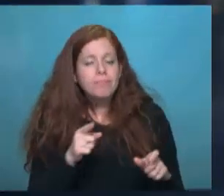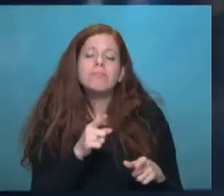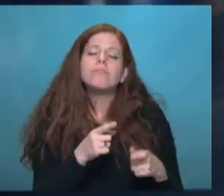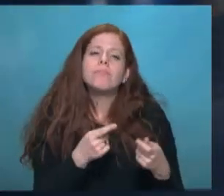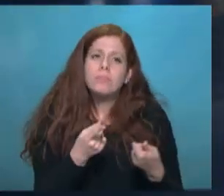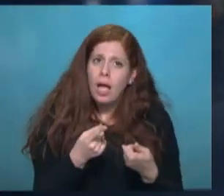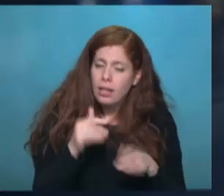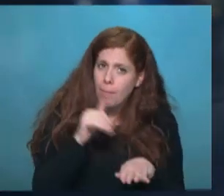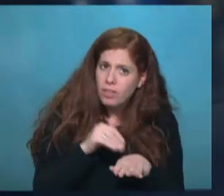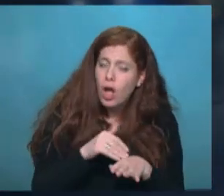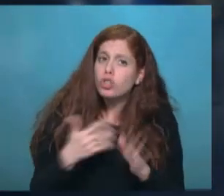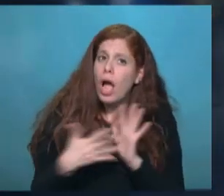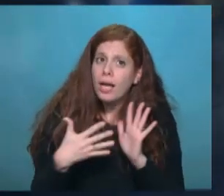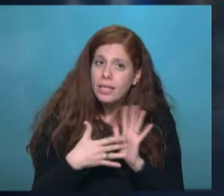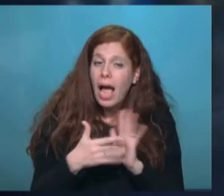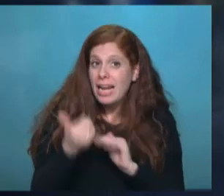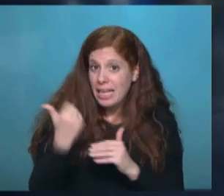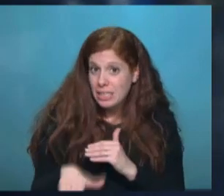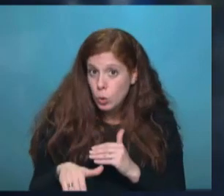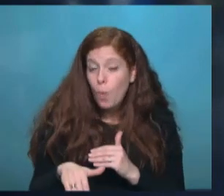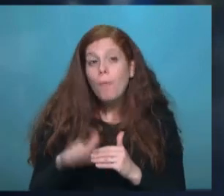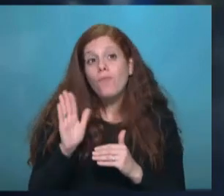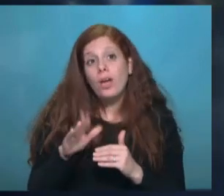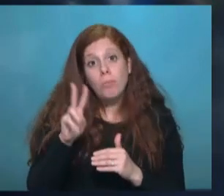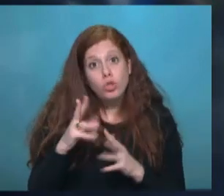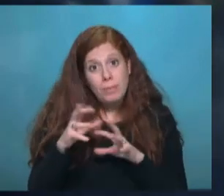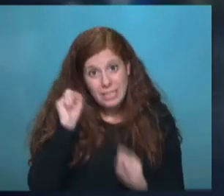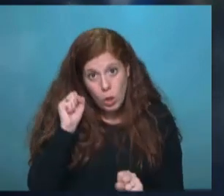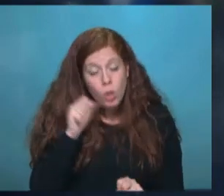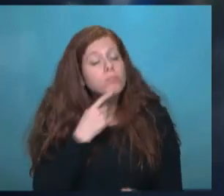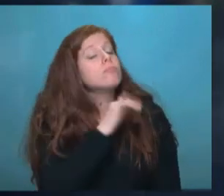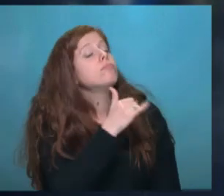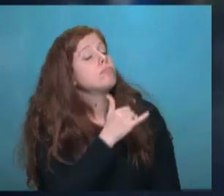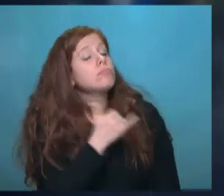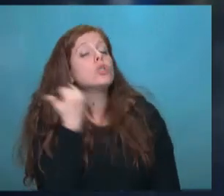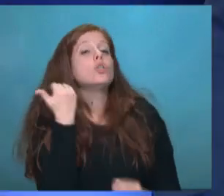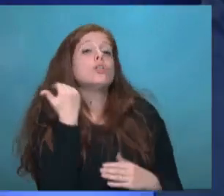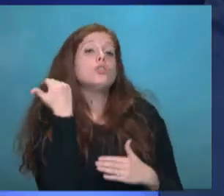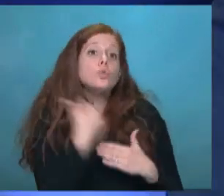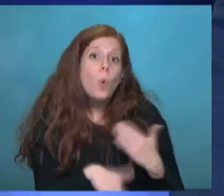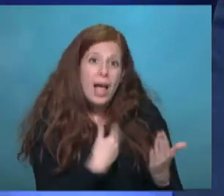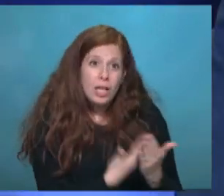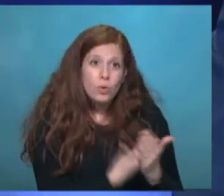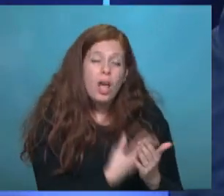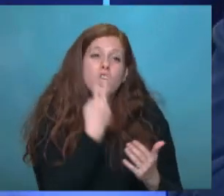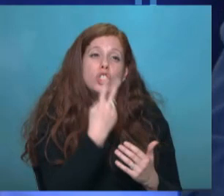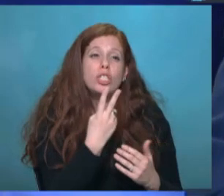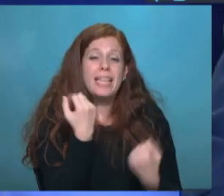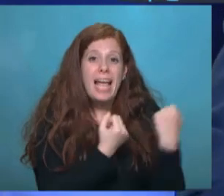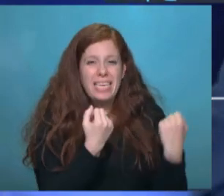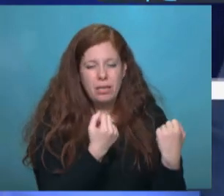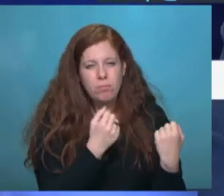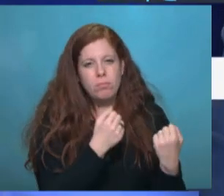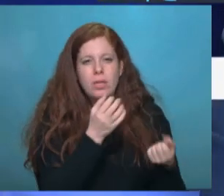אתה מדווח שהחקירה הזאת לקראת סיום, וגם יש מסקנות. כן, שורה תחתונה, שני נהגים צפויים לעמוד לדין,